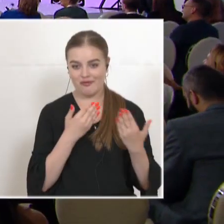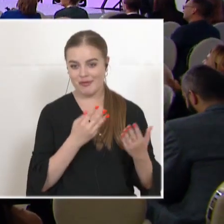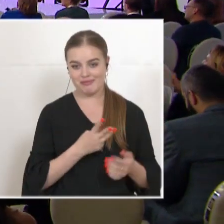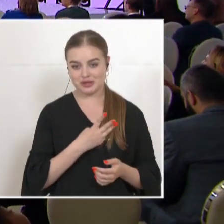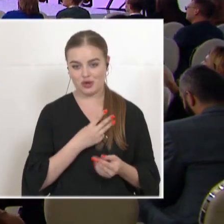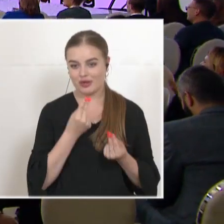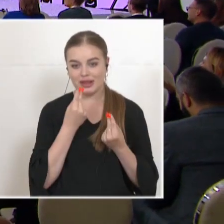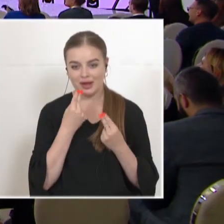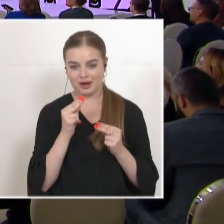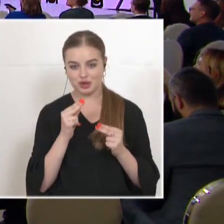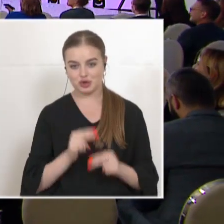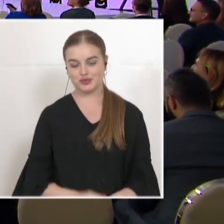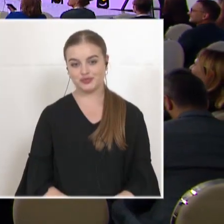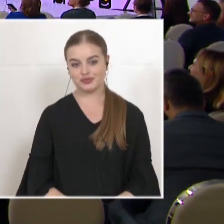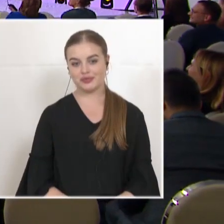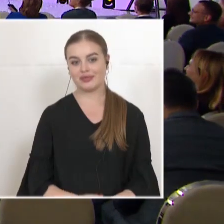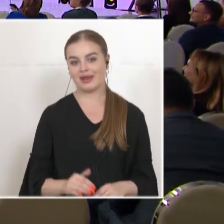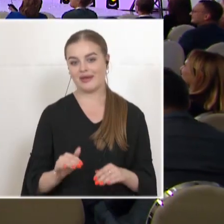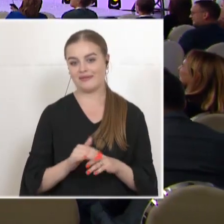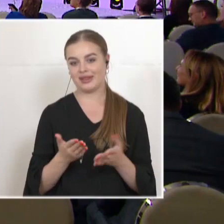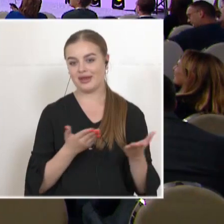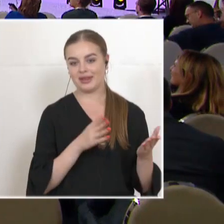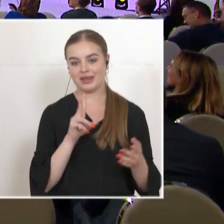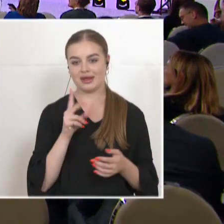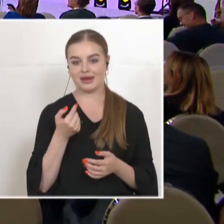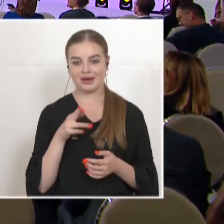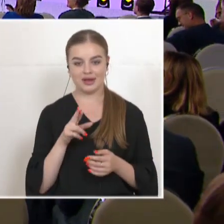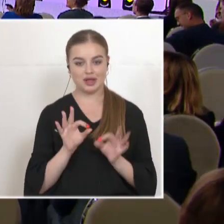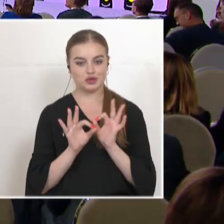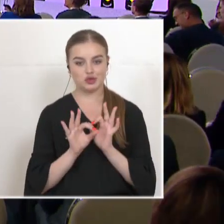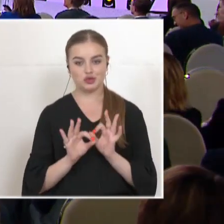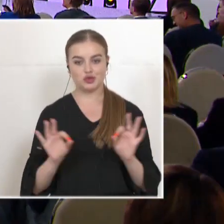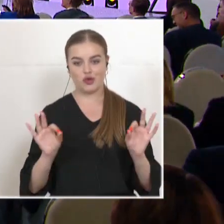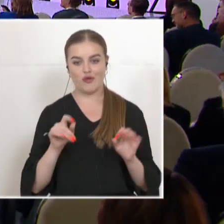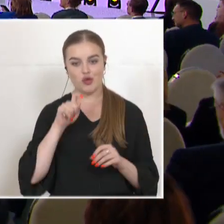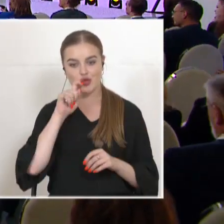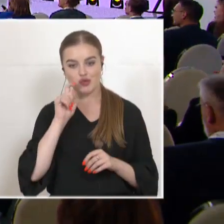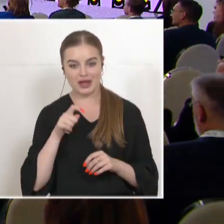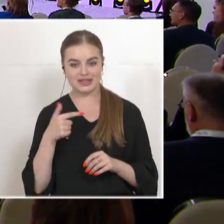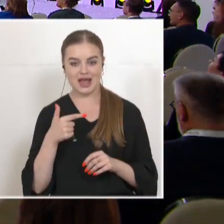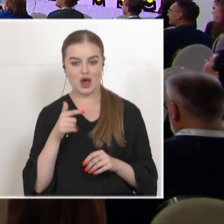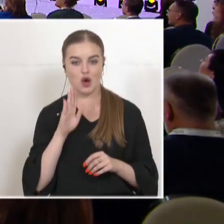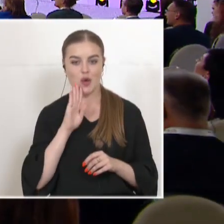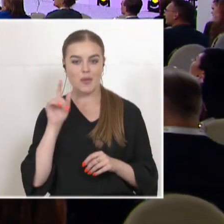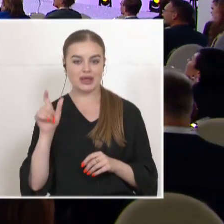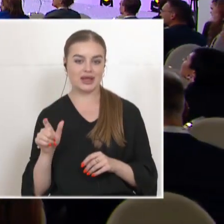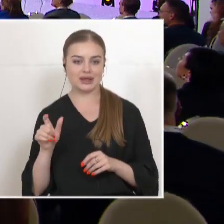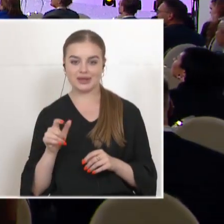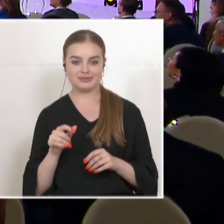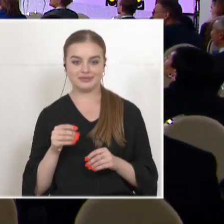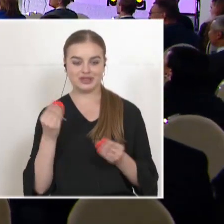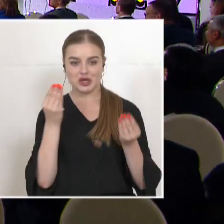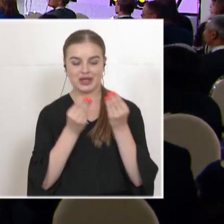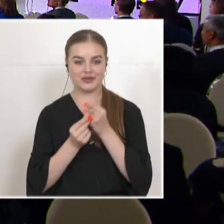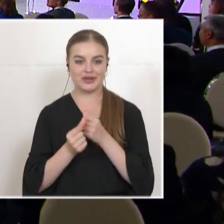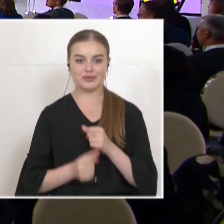всього найкраще. Вітайте, Катя. Чудова українська громадянка. Просто чарівна. Дякуємо,